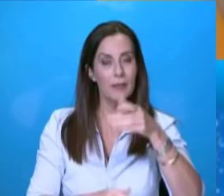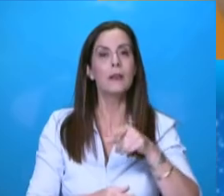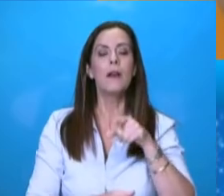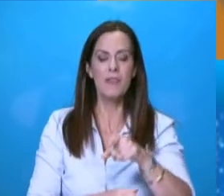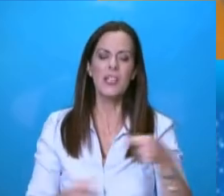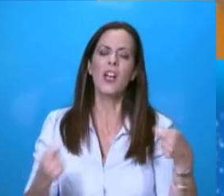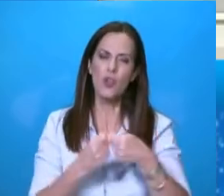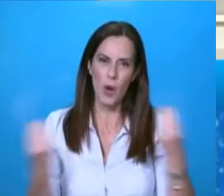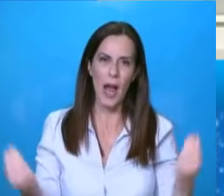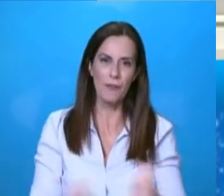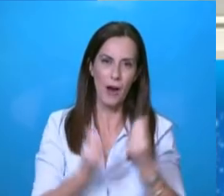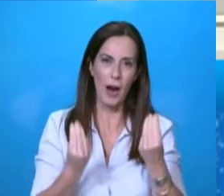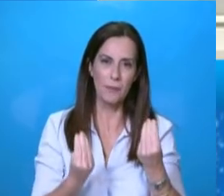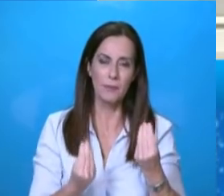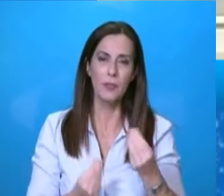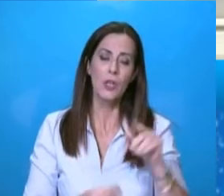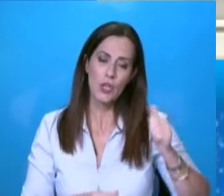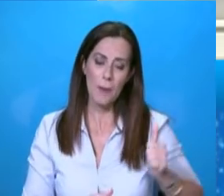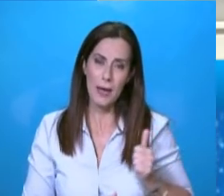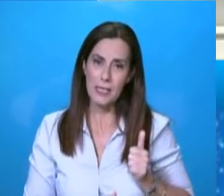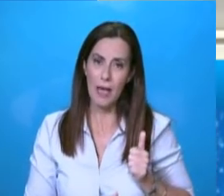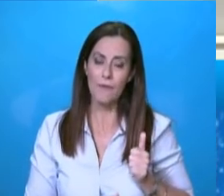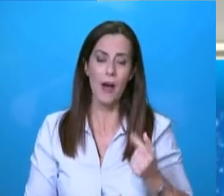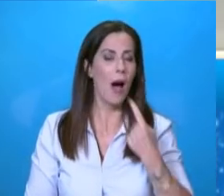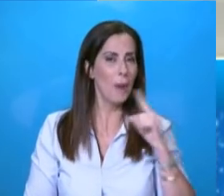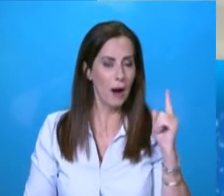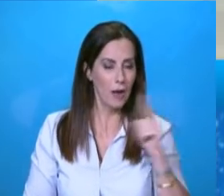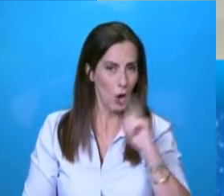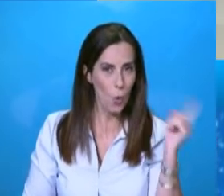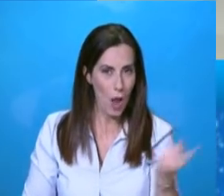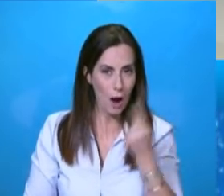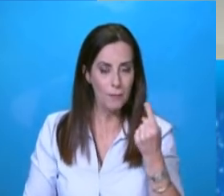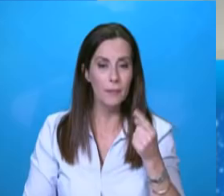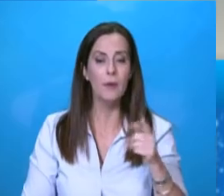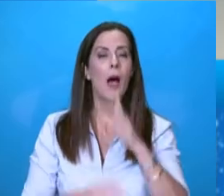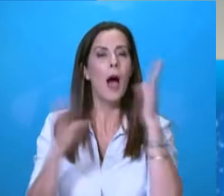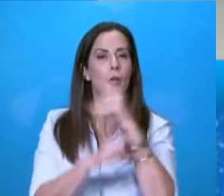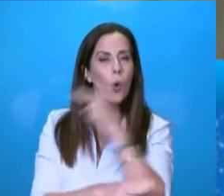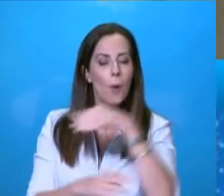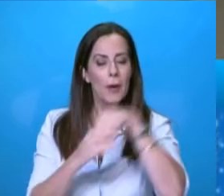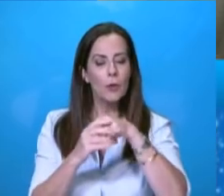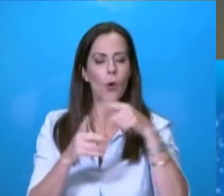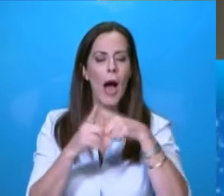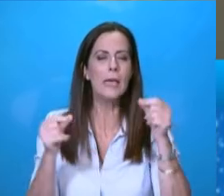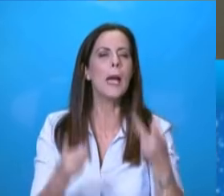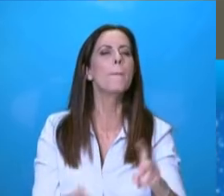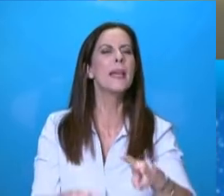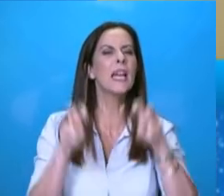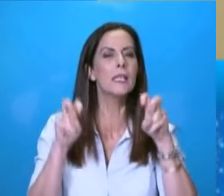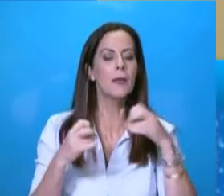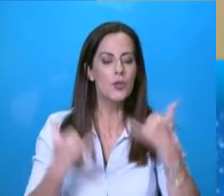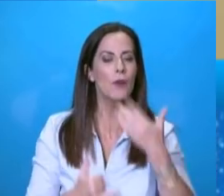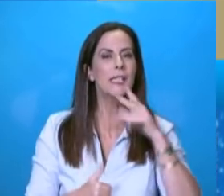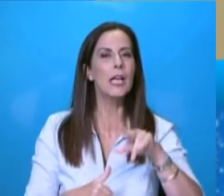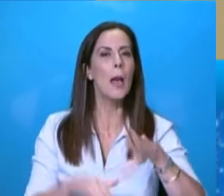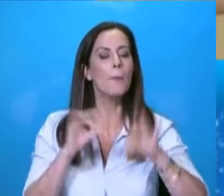עם הדברים שאומר גורם צבאי להנהגת היישובים. הוא אומר להם, ארגוני הטרור ברצועת עזה מנצלים את הרגישות שבתקופת